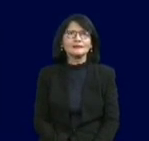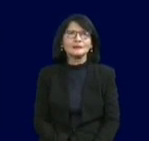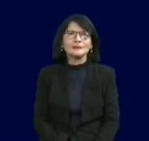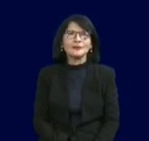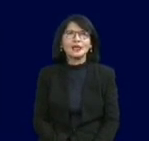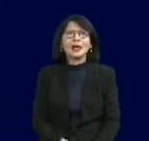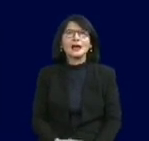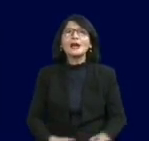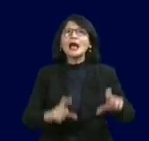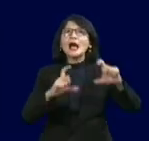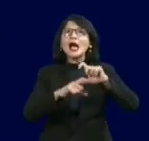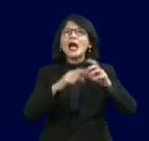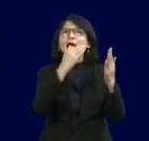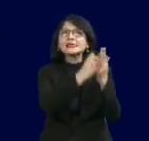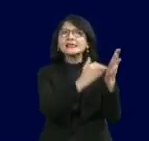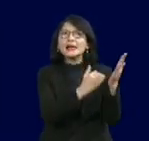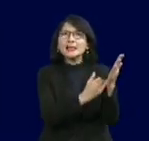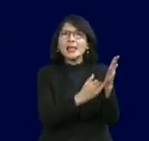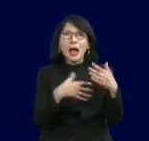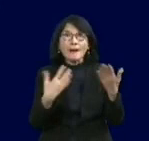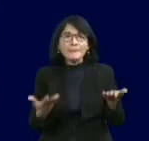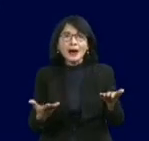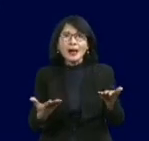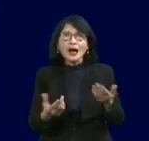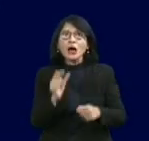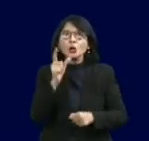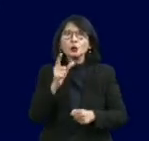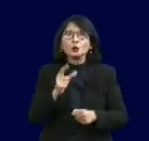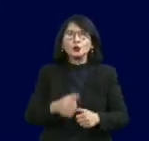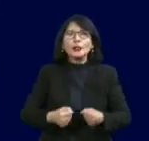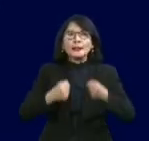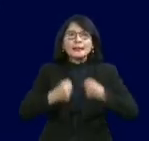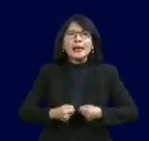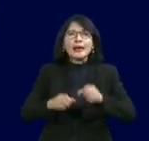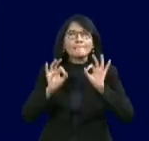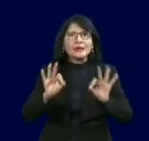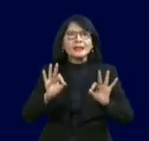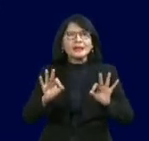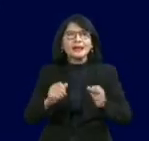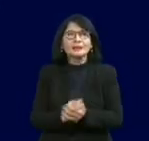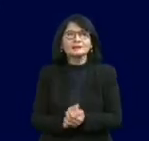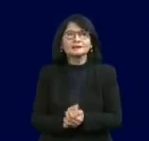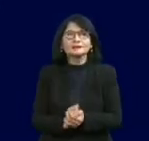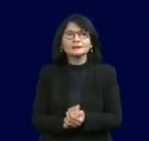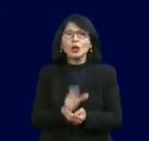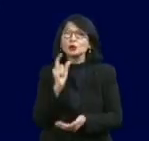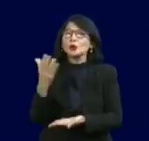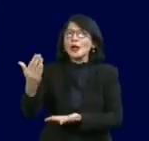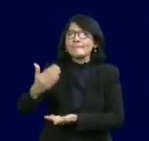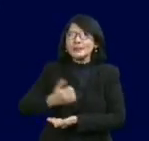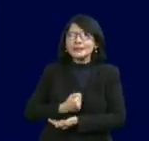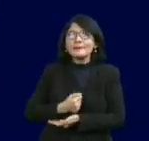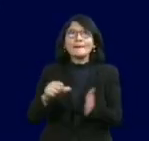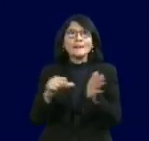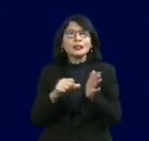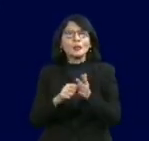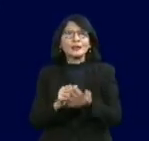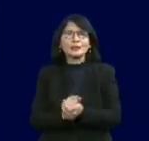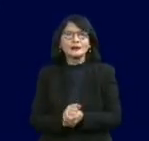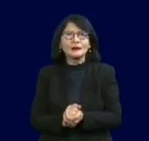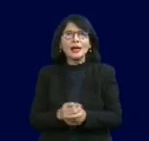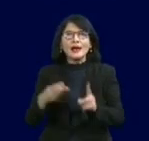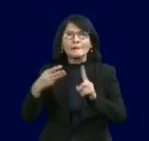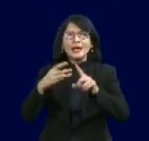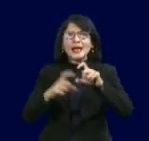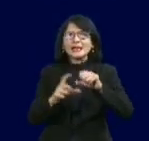Apa saja persyaratan bagi pendidik dan tenaga pendidikan non-PNS untuk menerima BSU? Kami